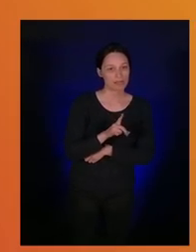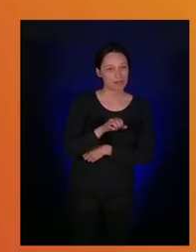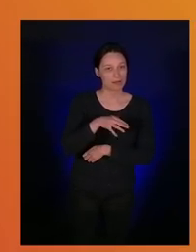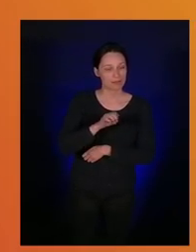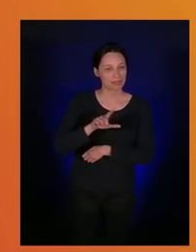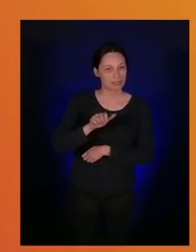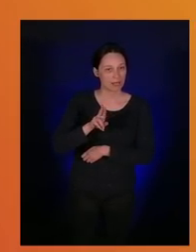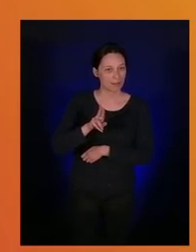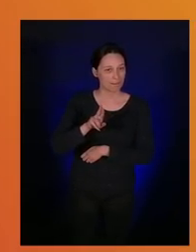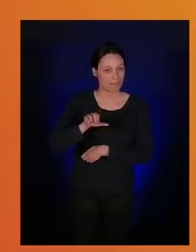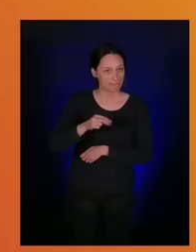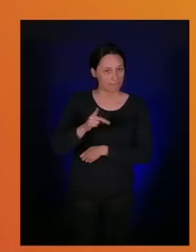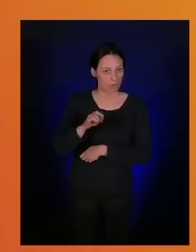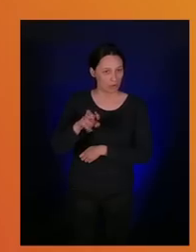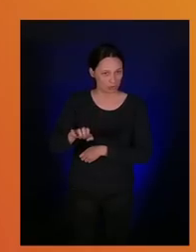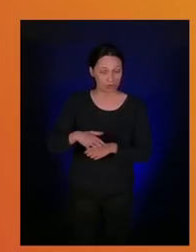Vas-y Vincent, on t'écoute. Merci.